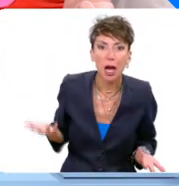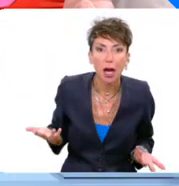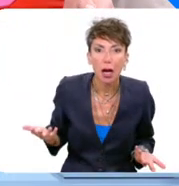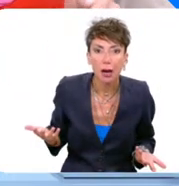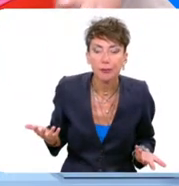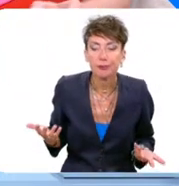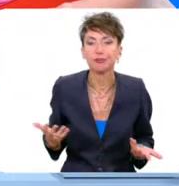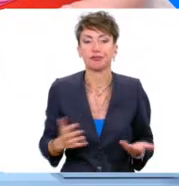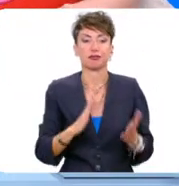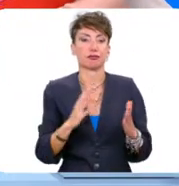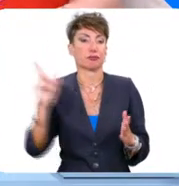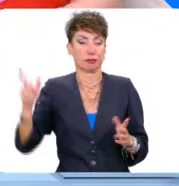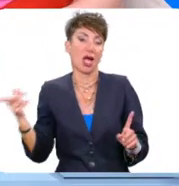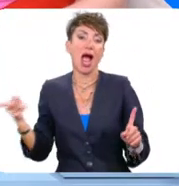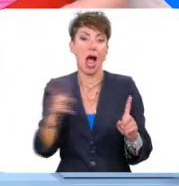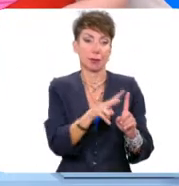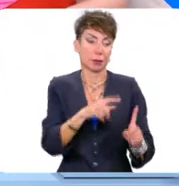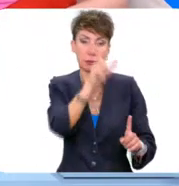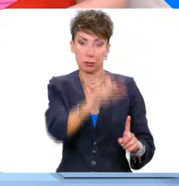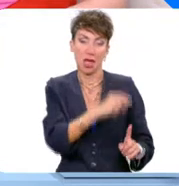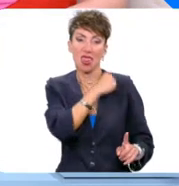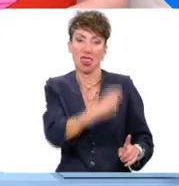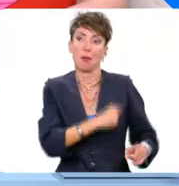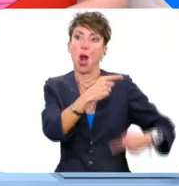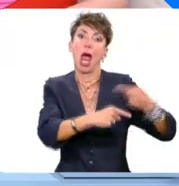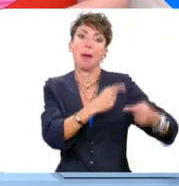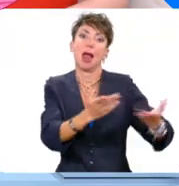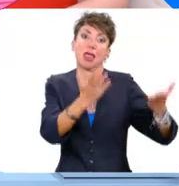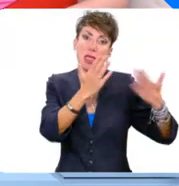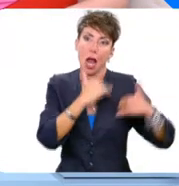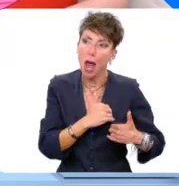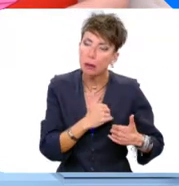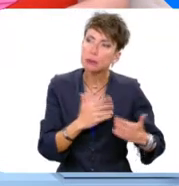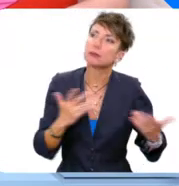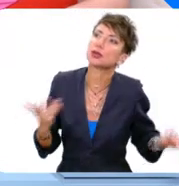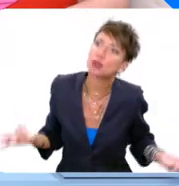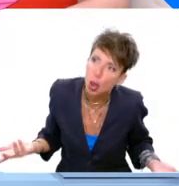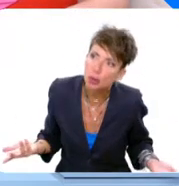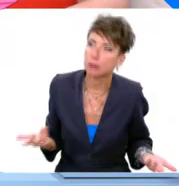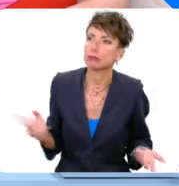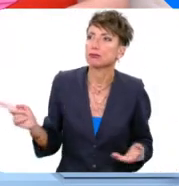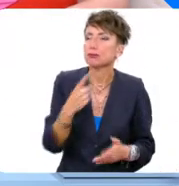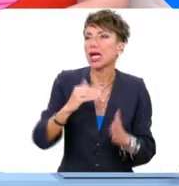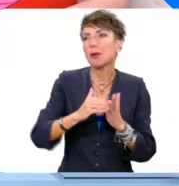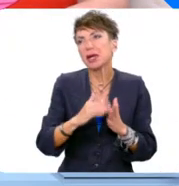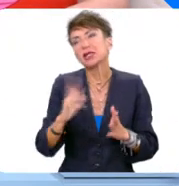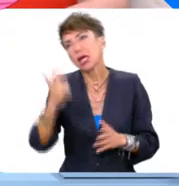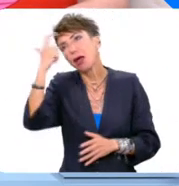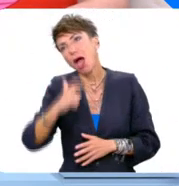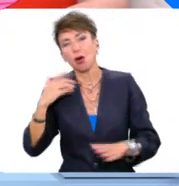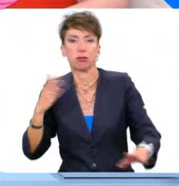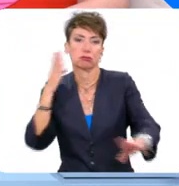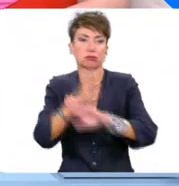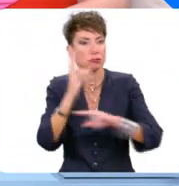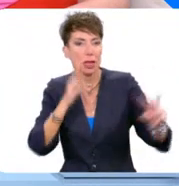δεν είχε εμπειρία ο δήμαρχος ε είτε θα έστελνα την υπηρεσία είτε θα πήγαινα εγώ ο ίδιος να το δω